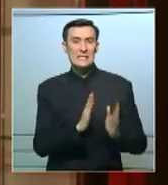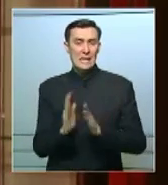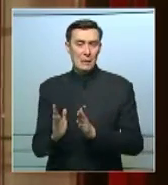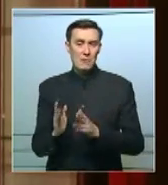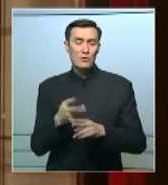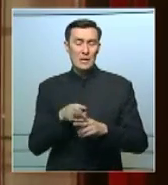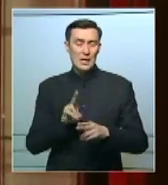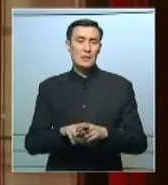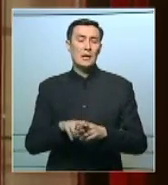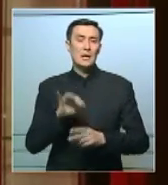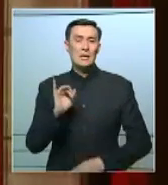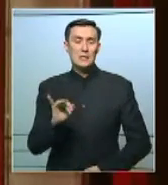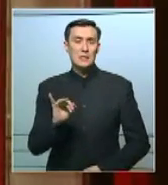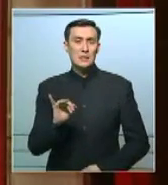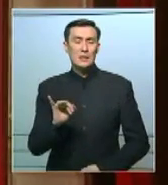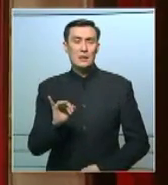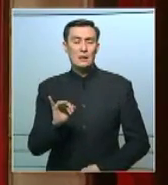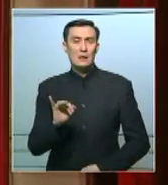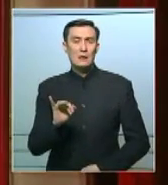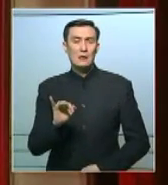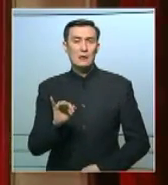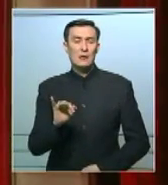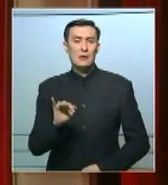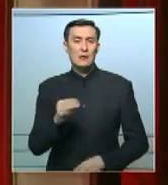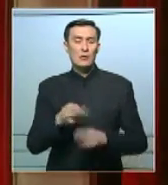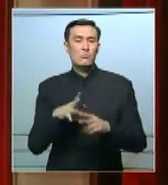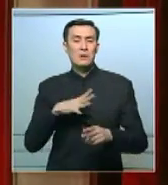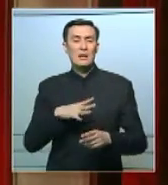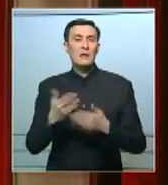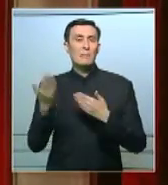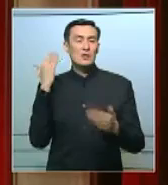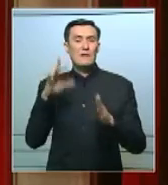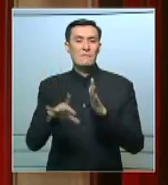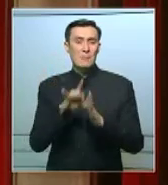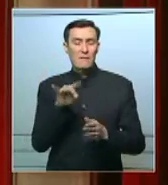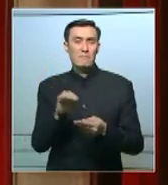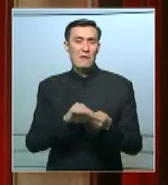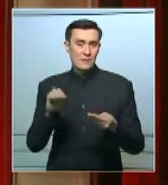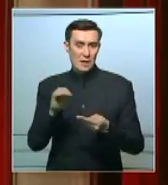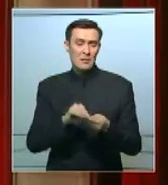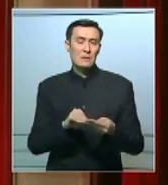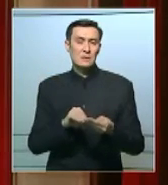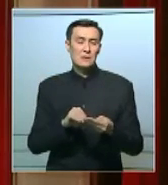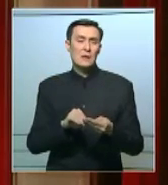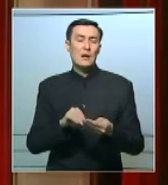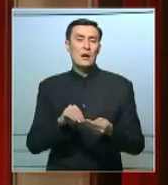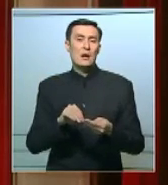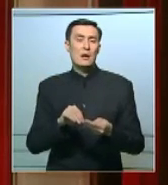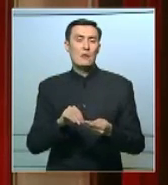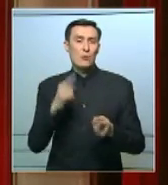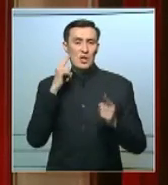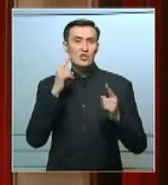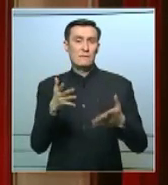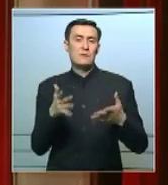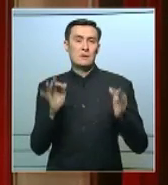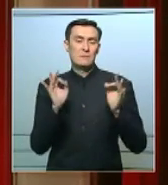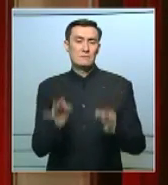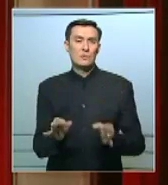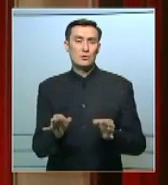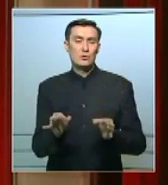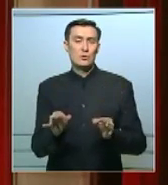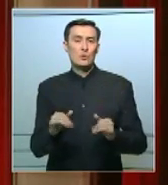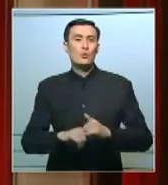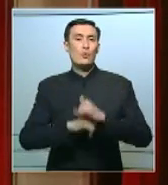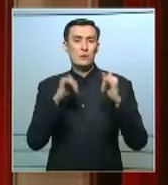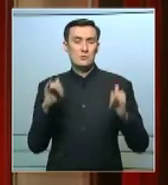та драматургия, которая была на прежних выборах, она повторилась, но очевиден